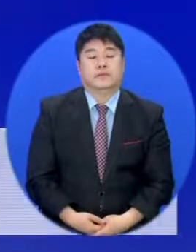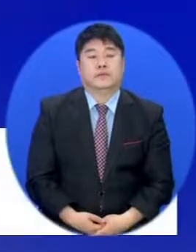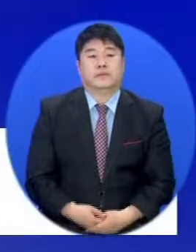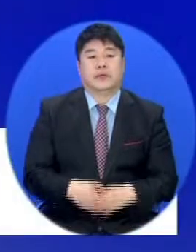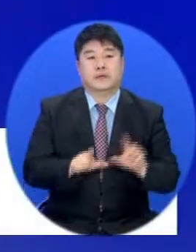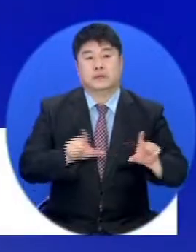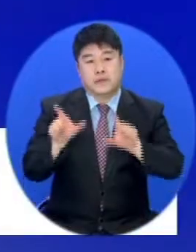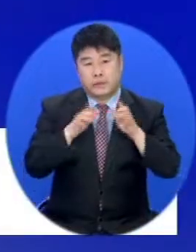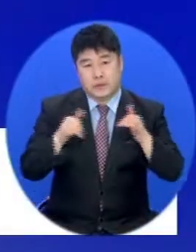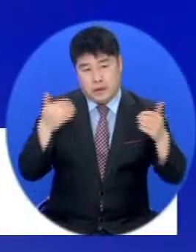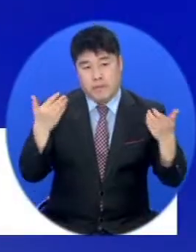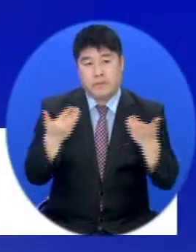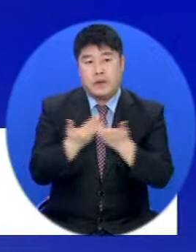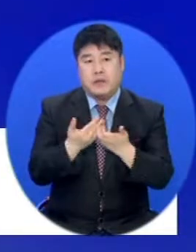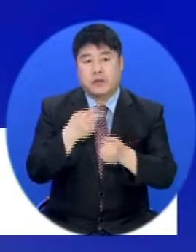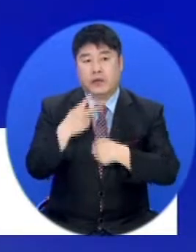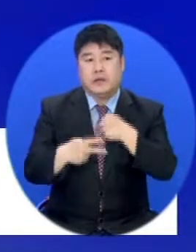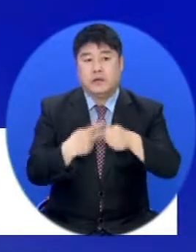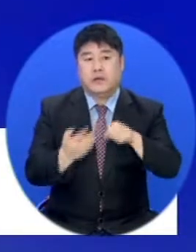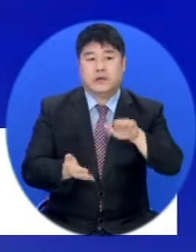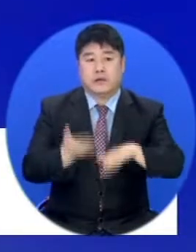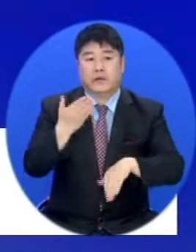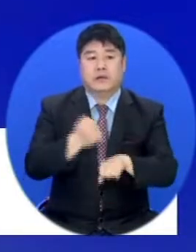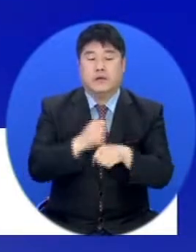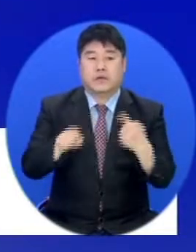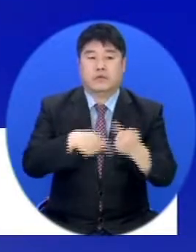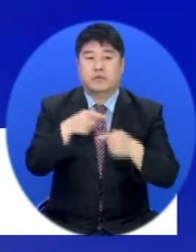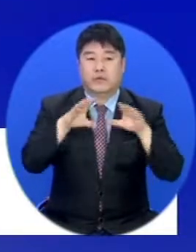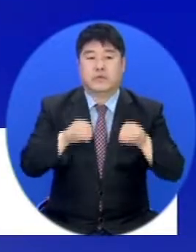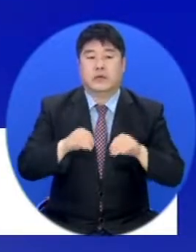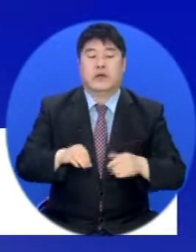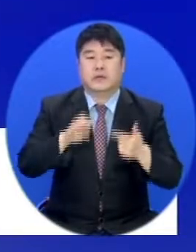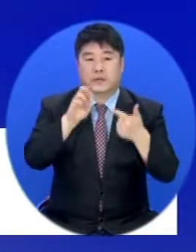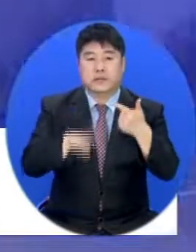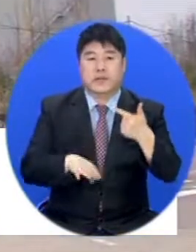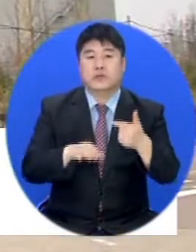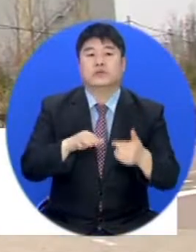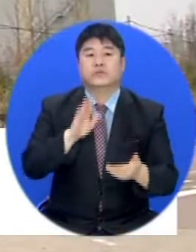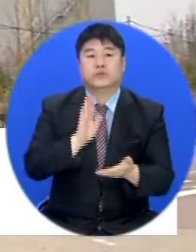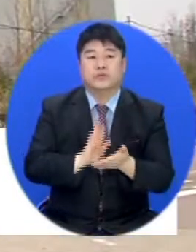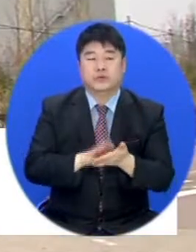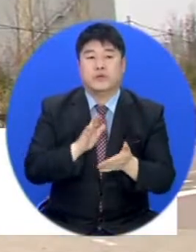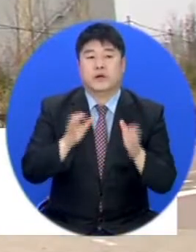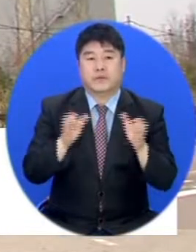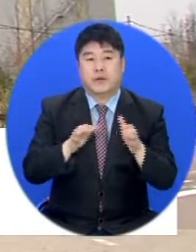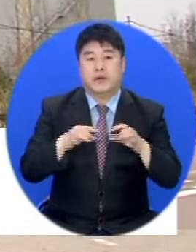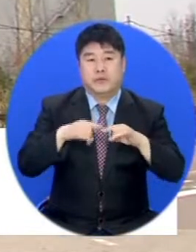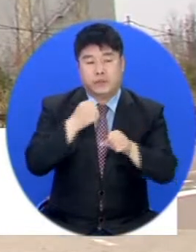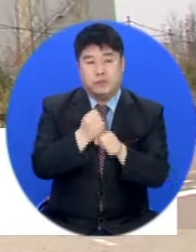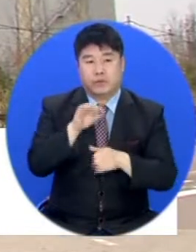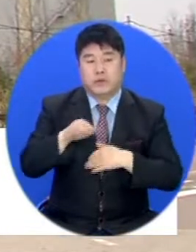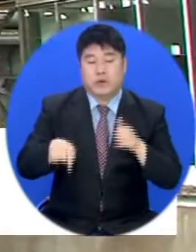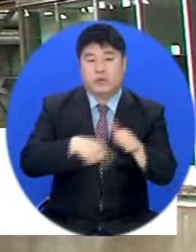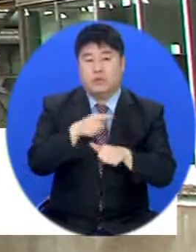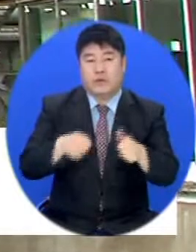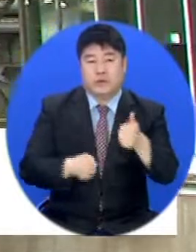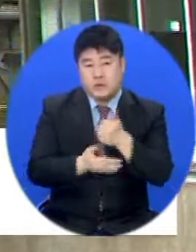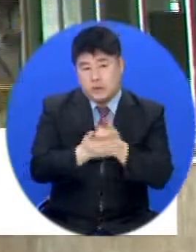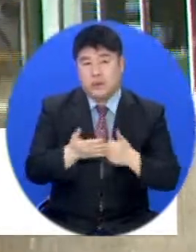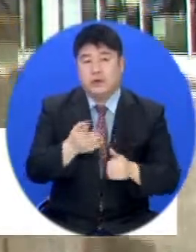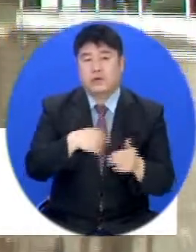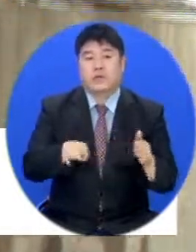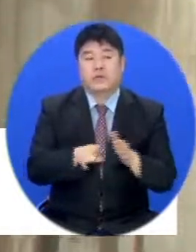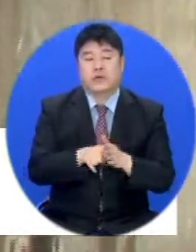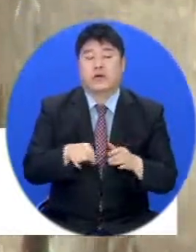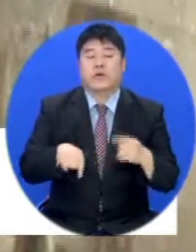주민들의 반대로 2년 넘게 가동이 멈춰있는 나주 열병합발전소가 환경영향조사를 위한 본가동을